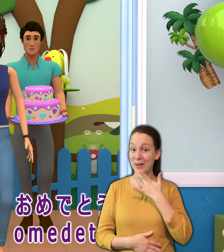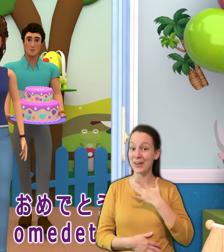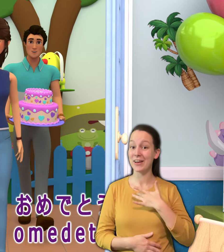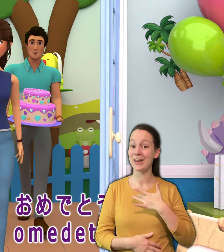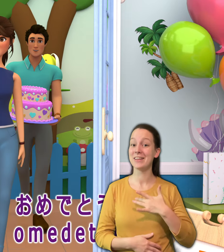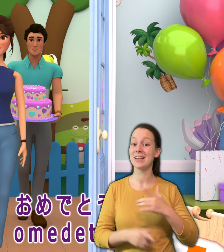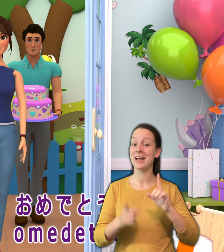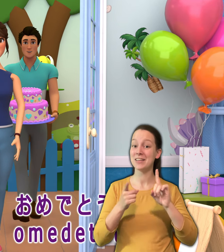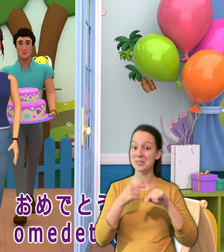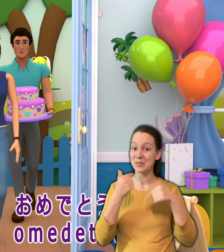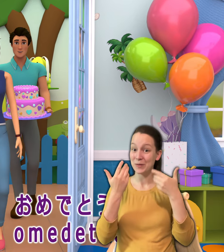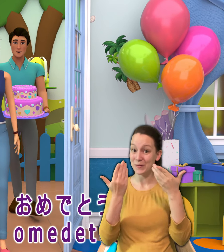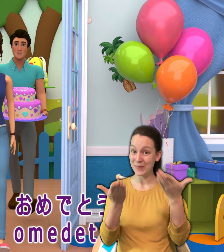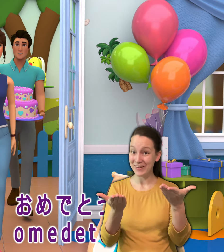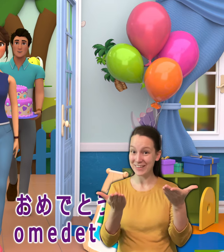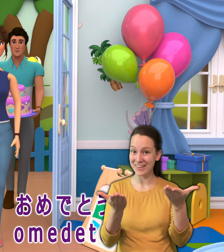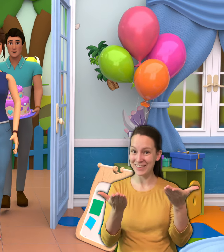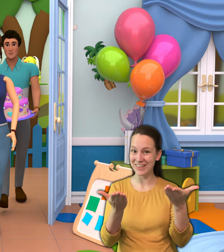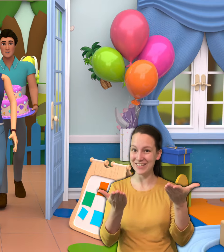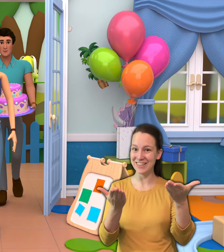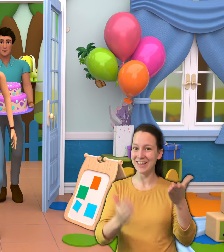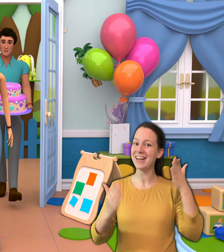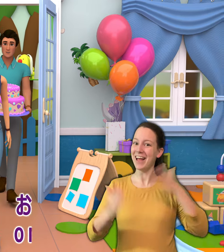誕生日おめでとう